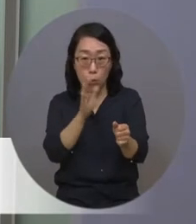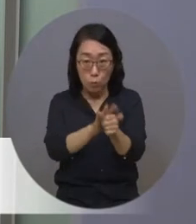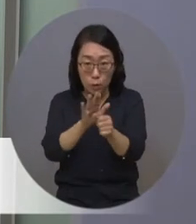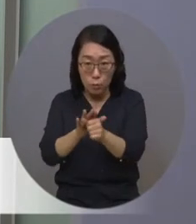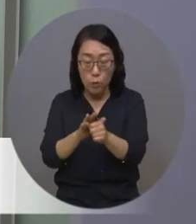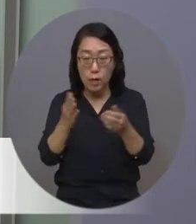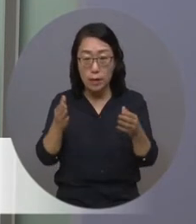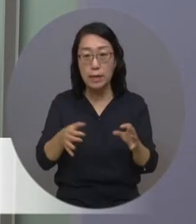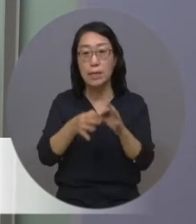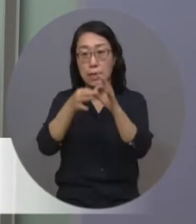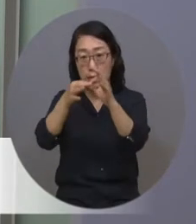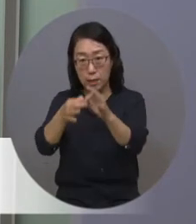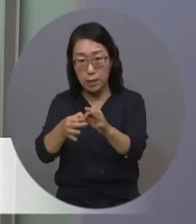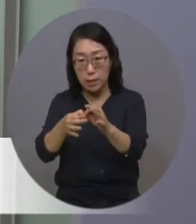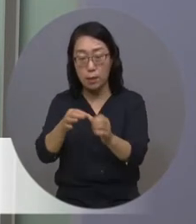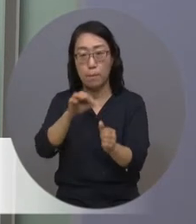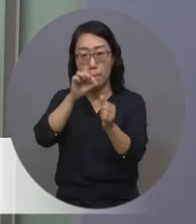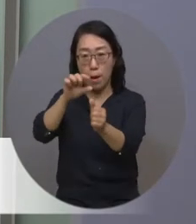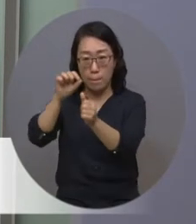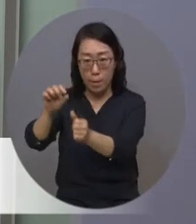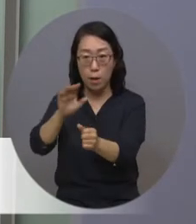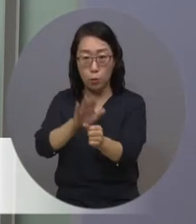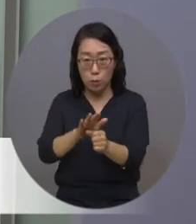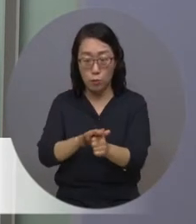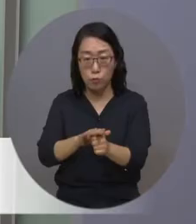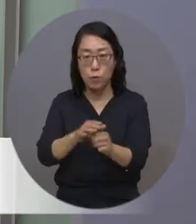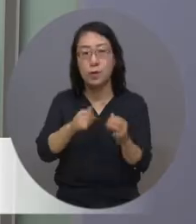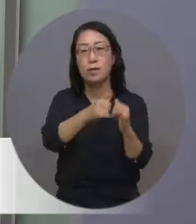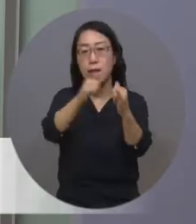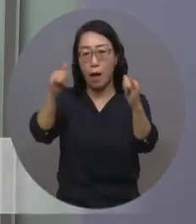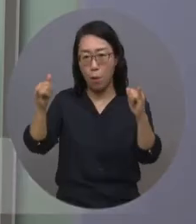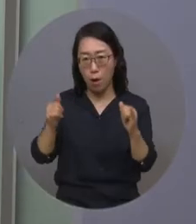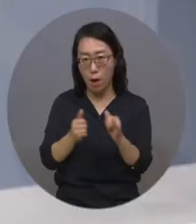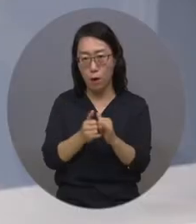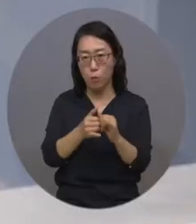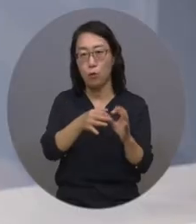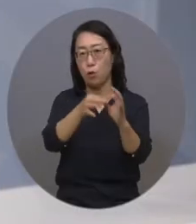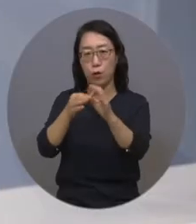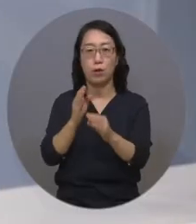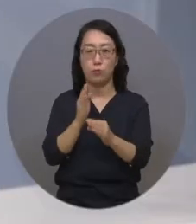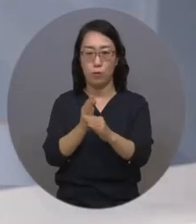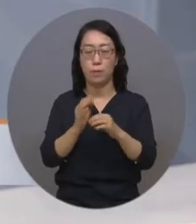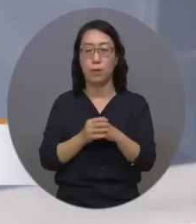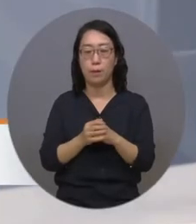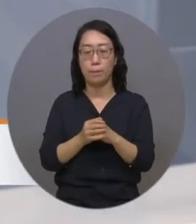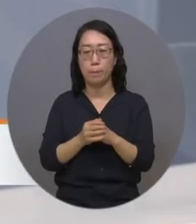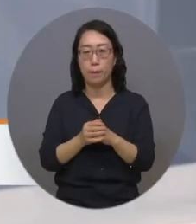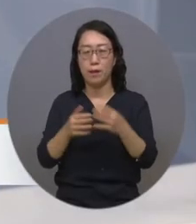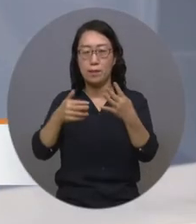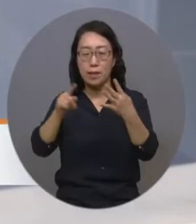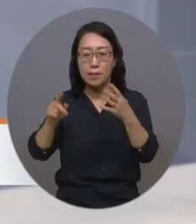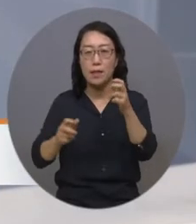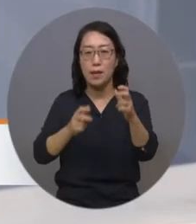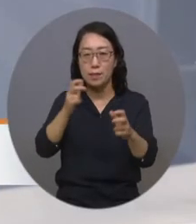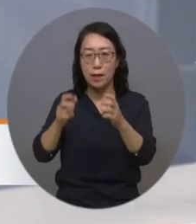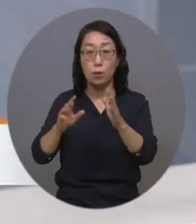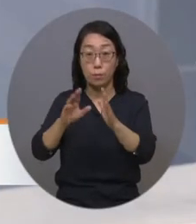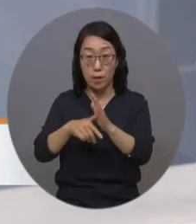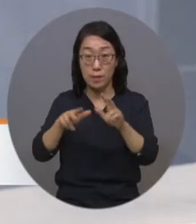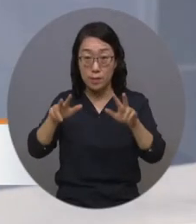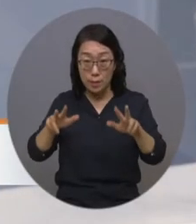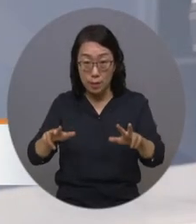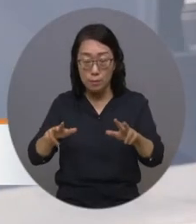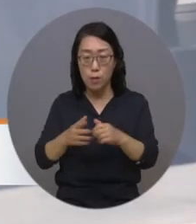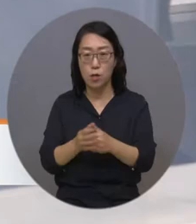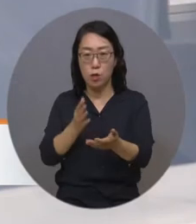수 있도록 지역사회와 연계하는 일을 돕고 있습니다. 4차 산업혁명 시대를 선도할